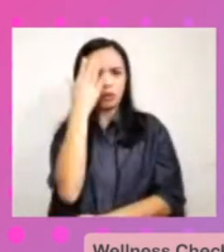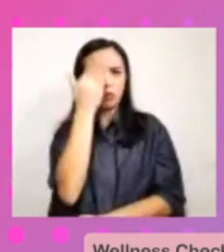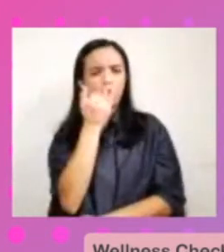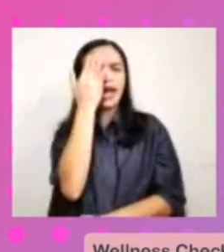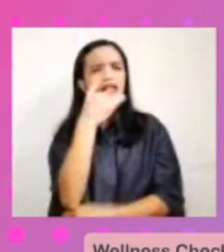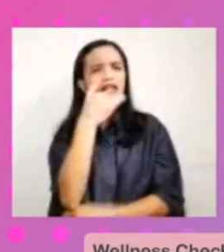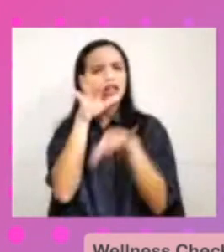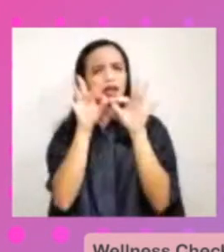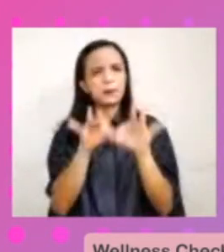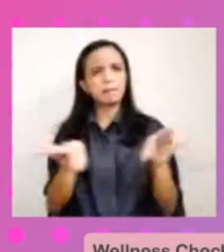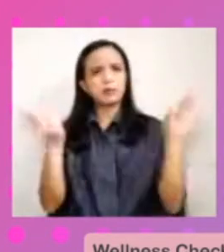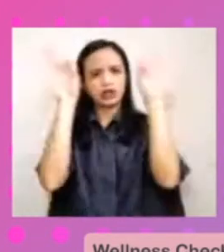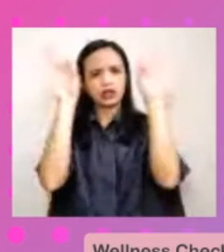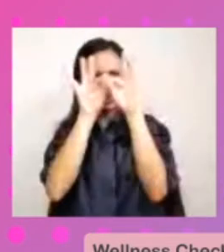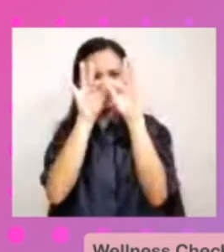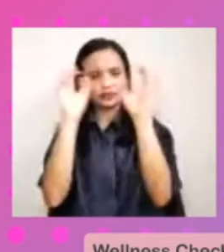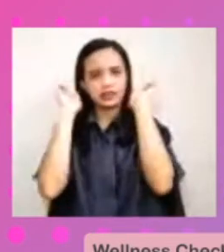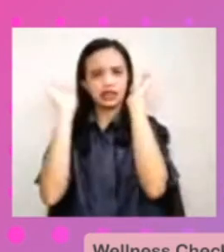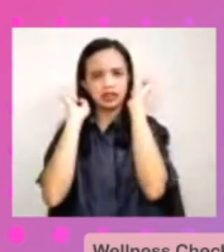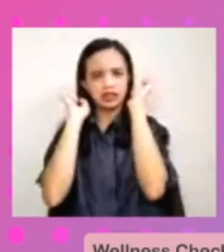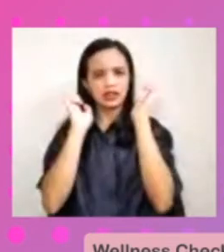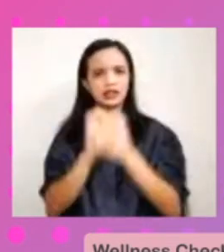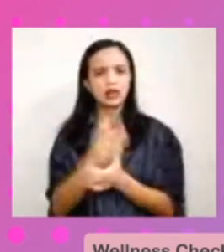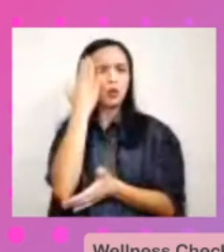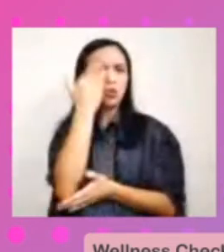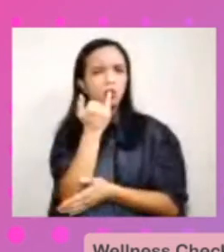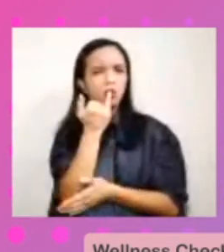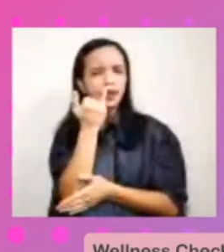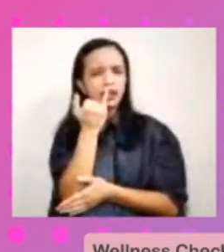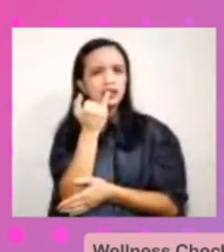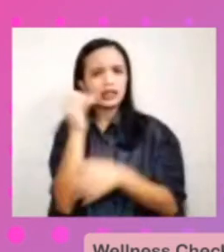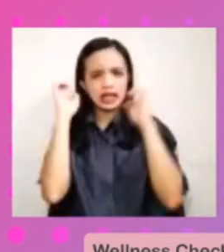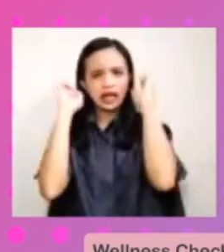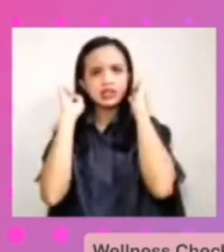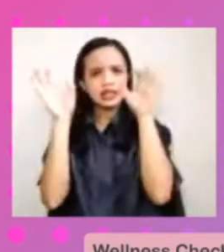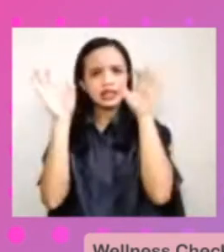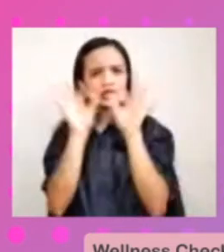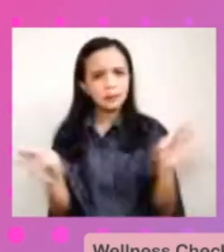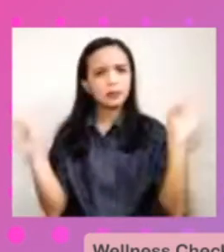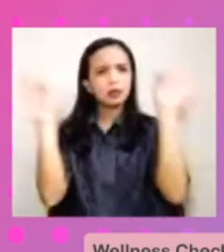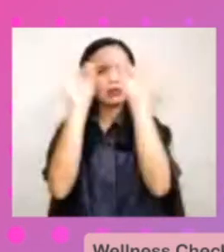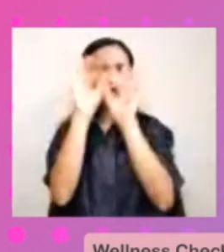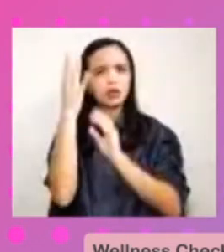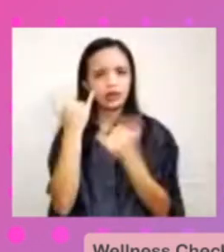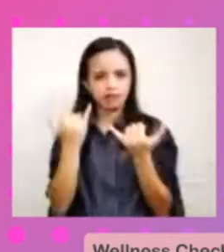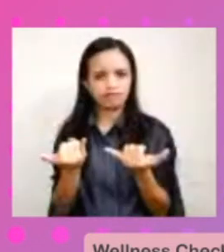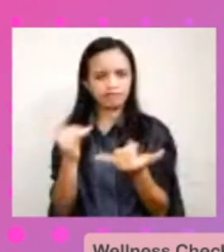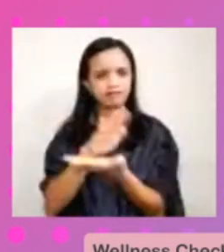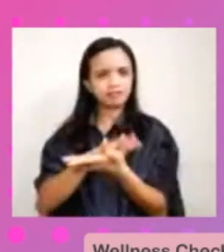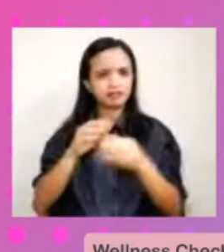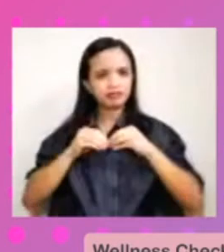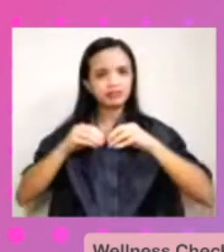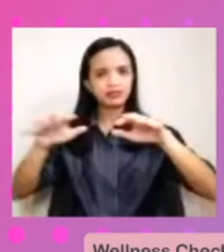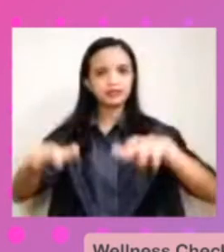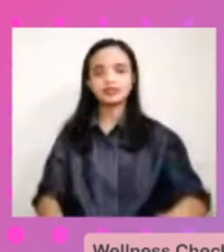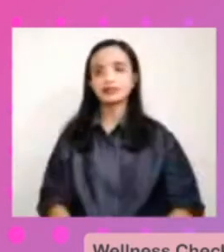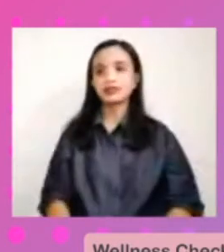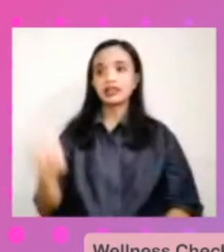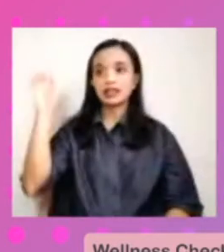mga, sorry po. May mga success stories po tayong natanggap tungkol doon, no? Pero bago po natin puntahan yon,